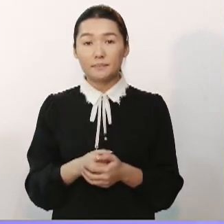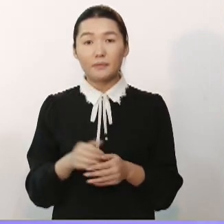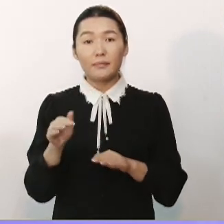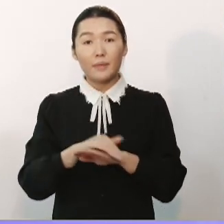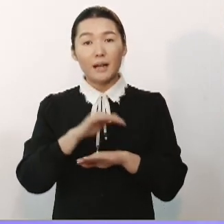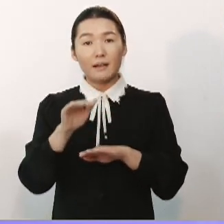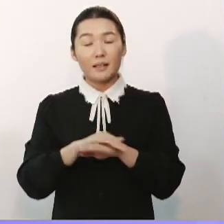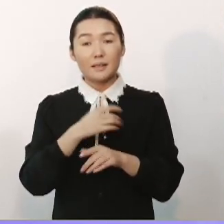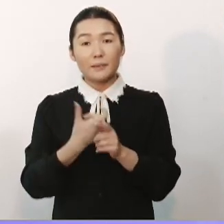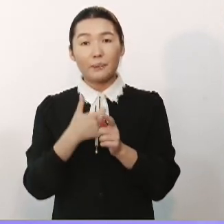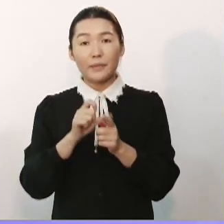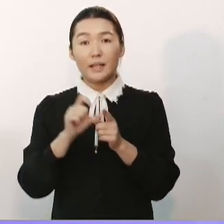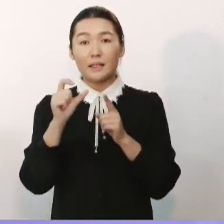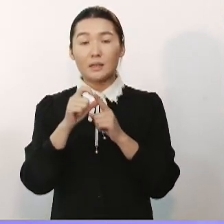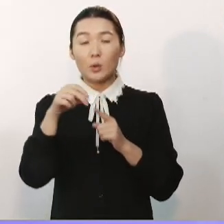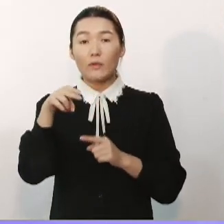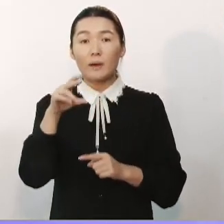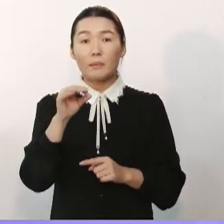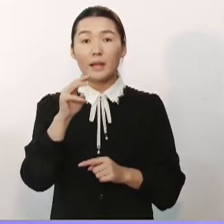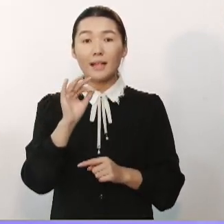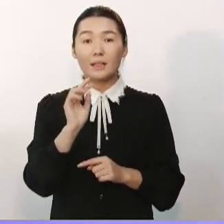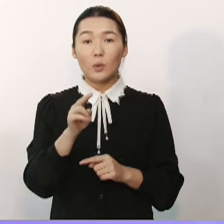Молодцы! Это слово «платок».